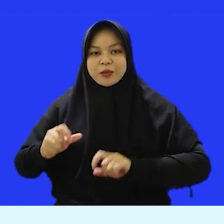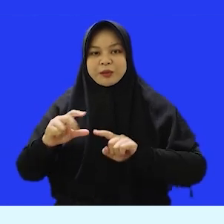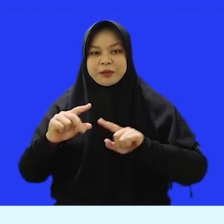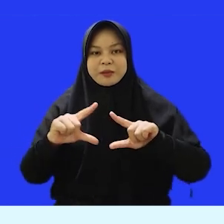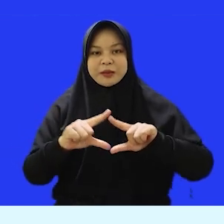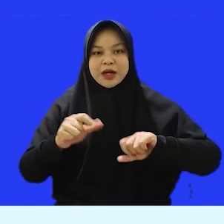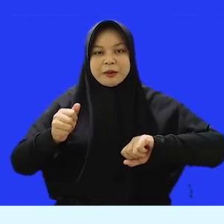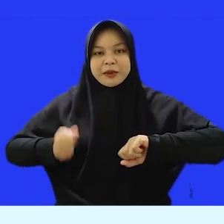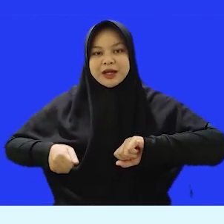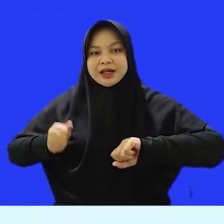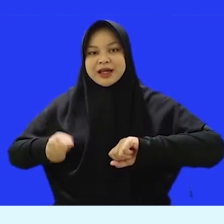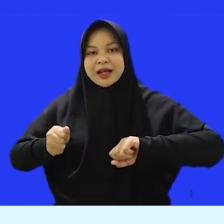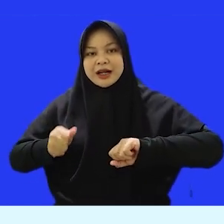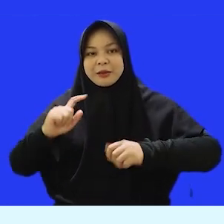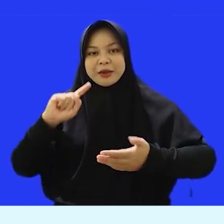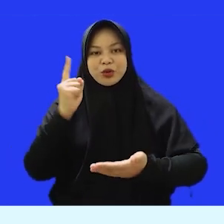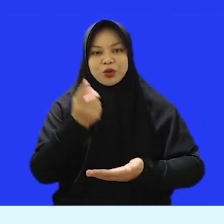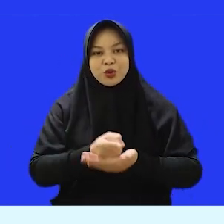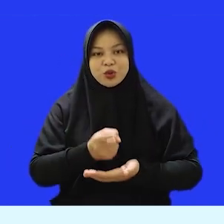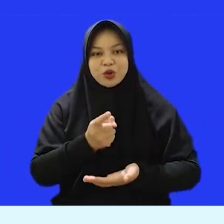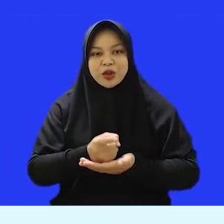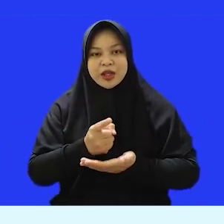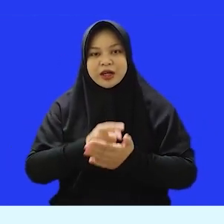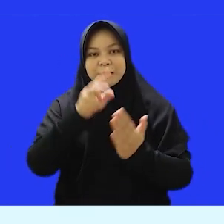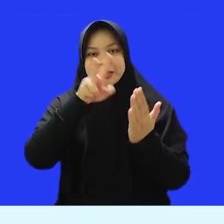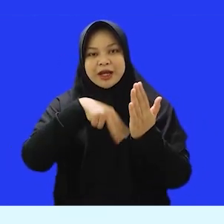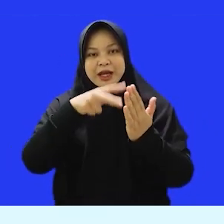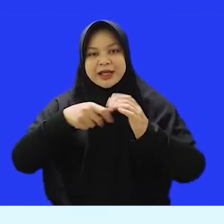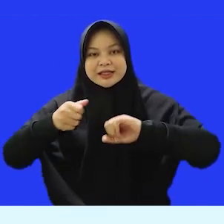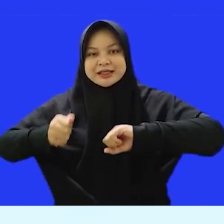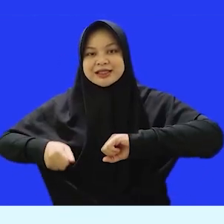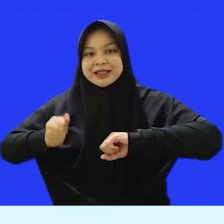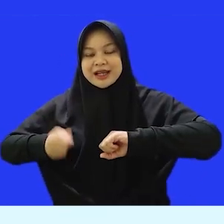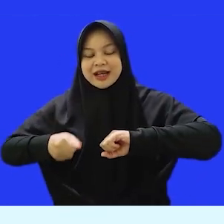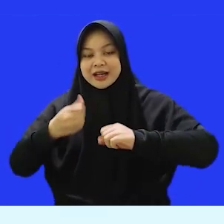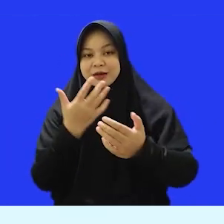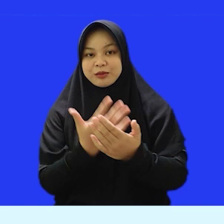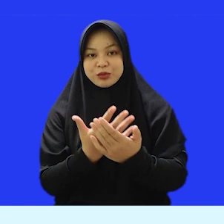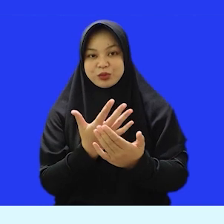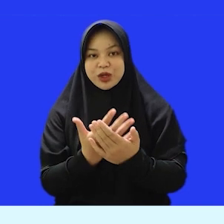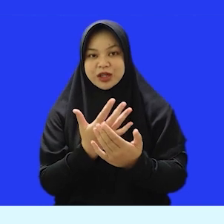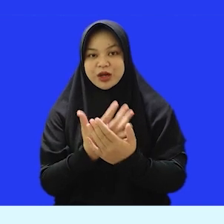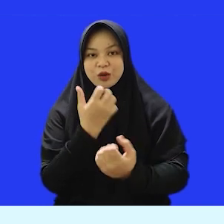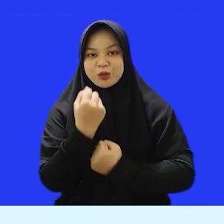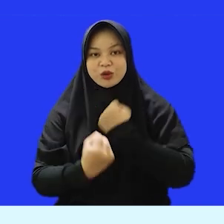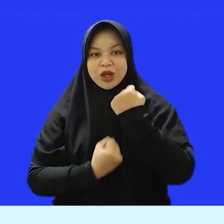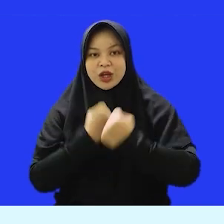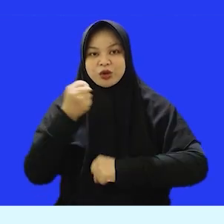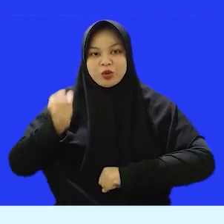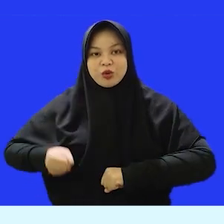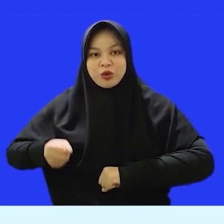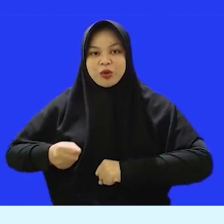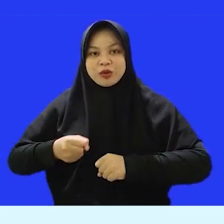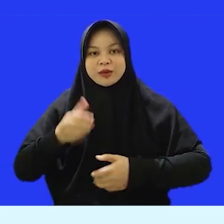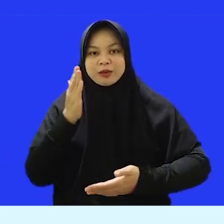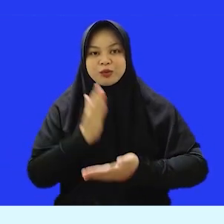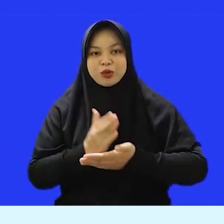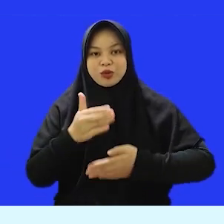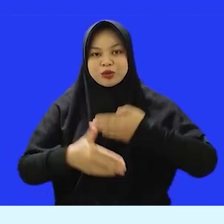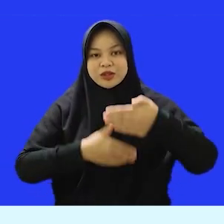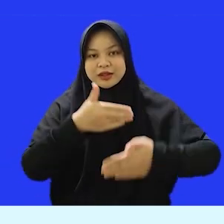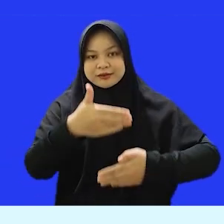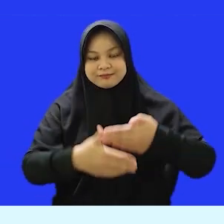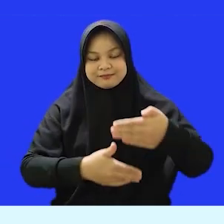pra-peradilan, penuntutan, pemeriksaan sidang pengadilan dan pembuktian, upaya hukum, pelaksanaan putusan